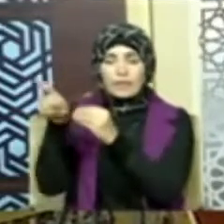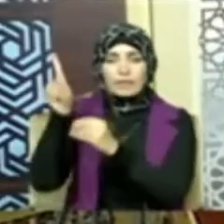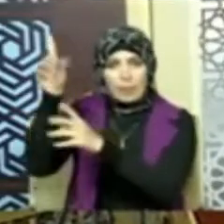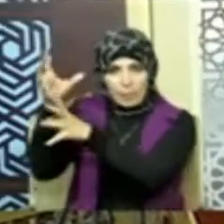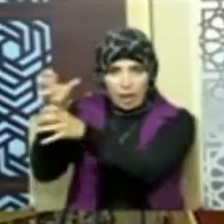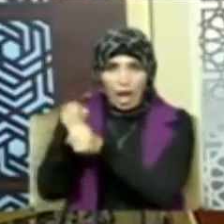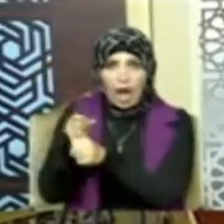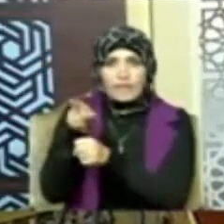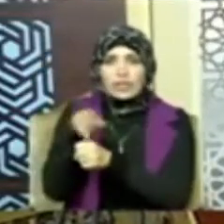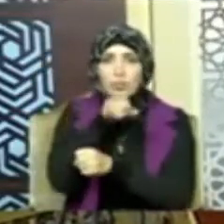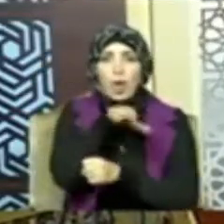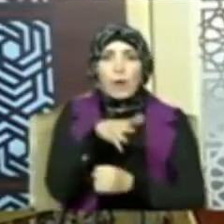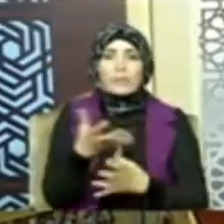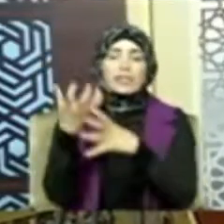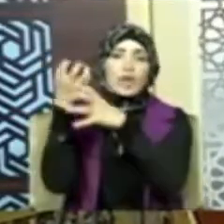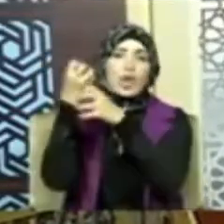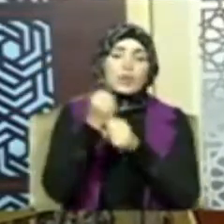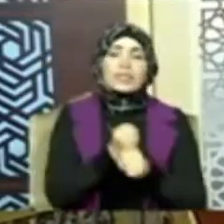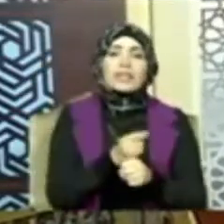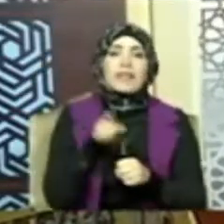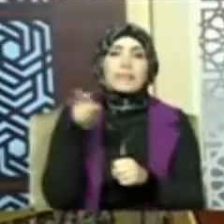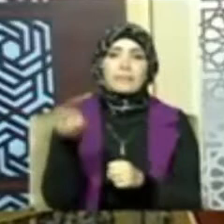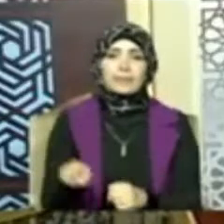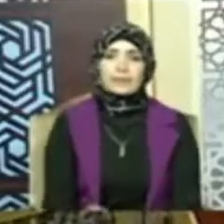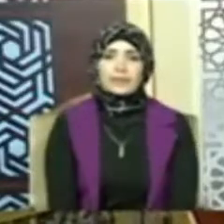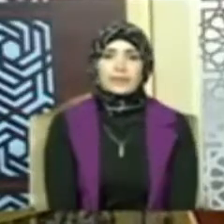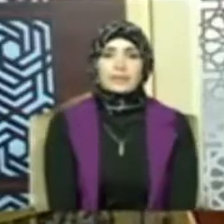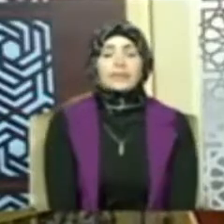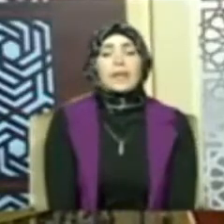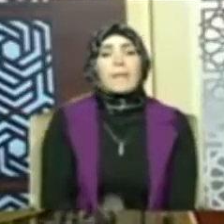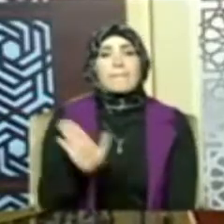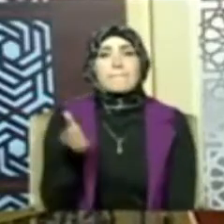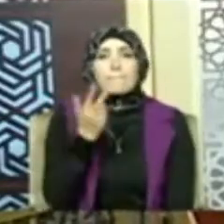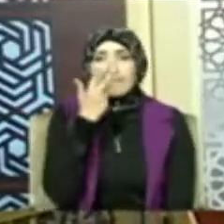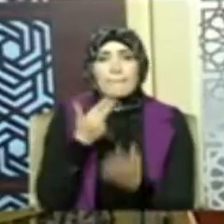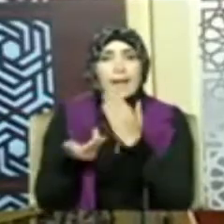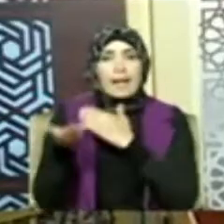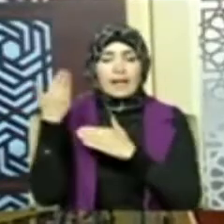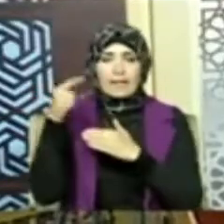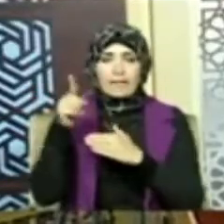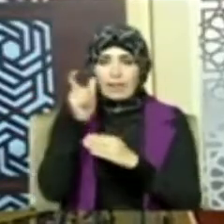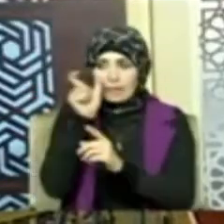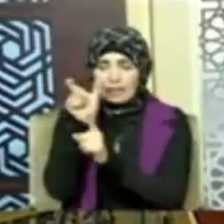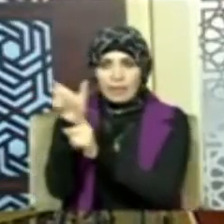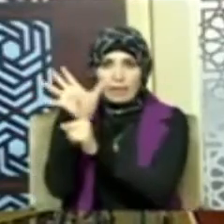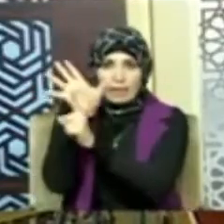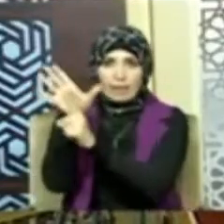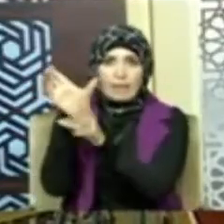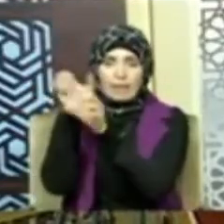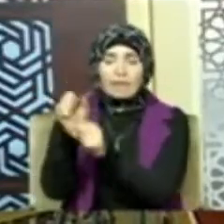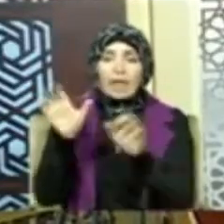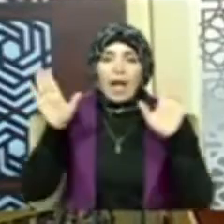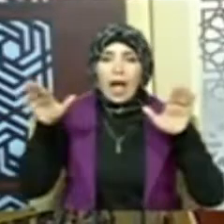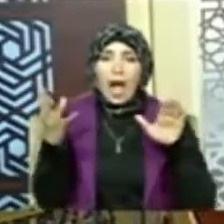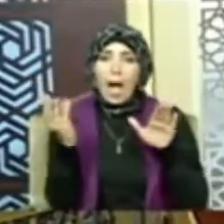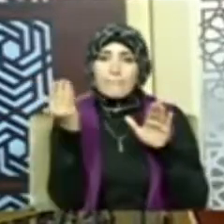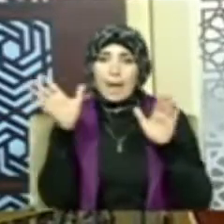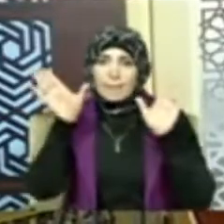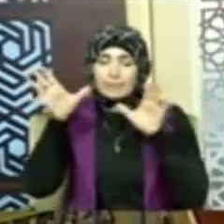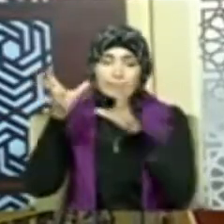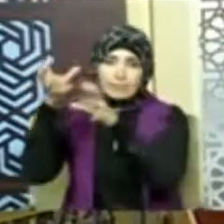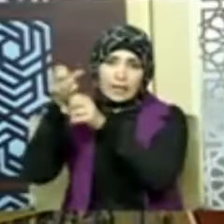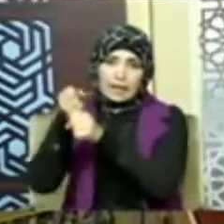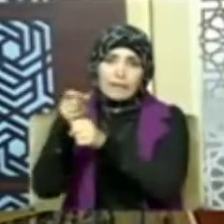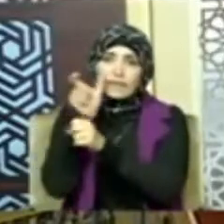وكفته بنزجها عن كبوت ما كفته الحمامة الحصداء.